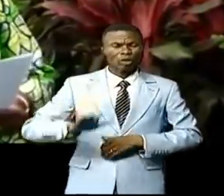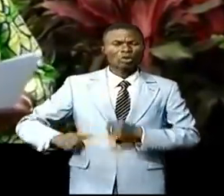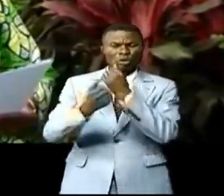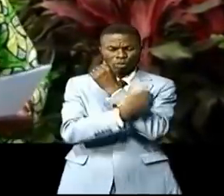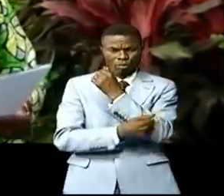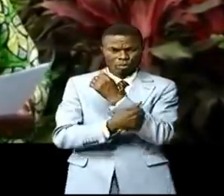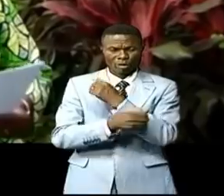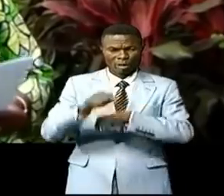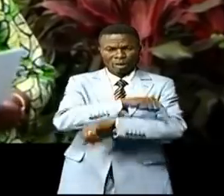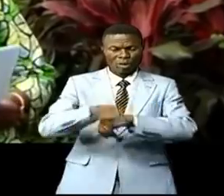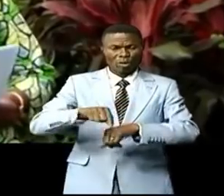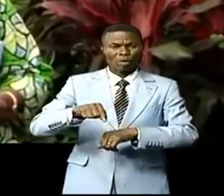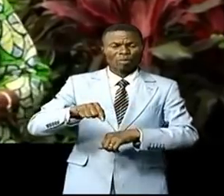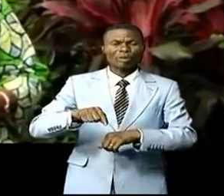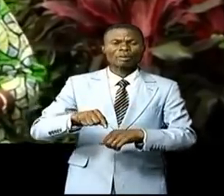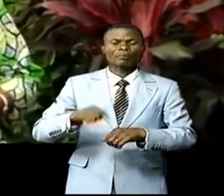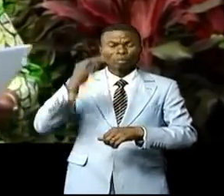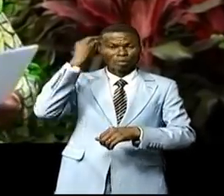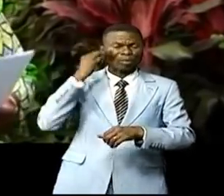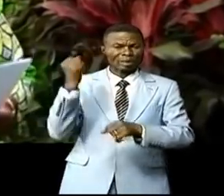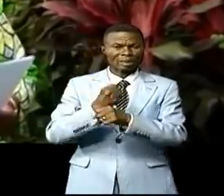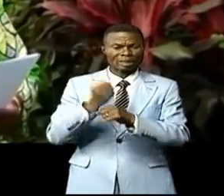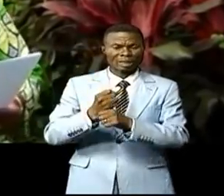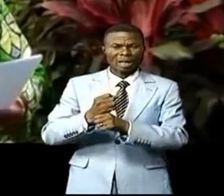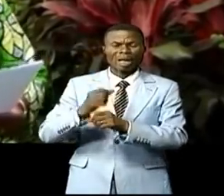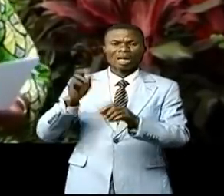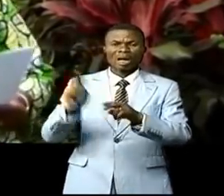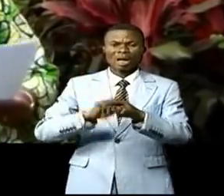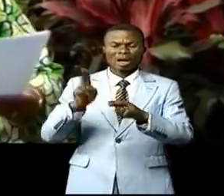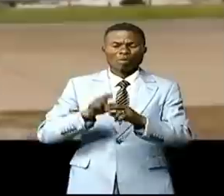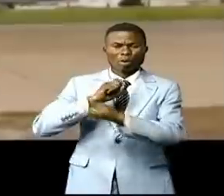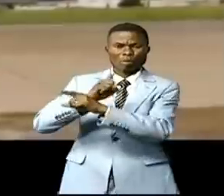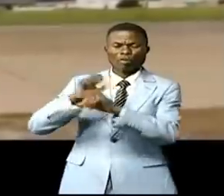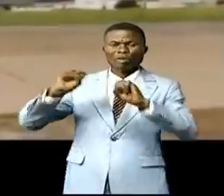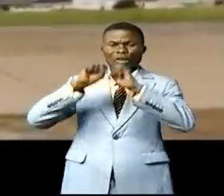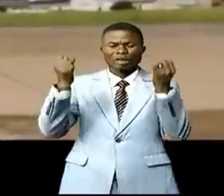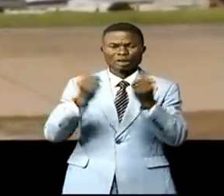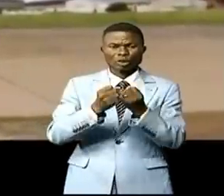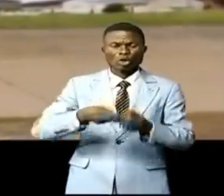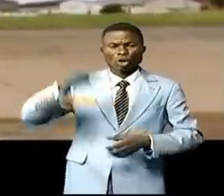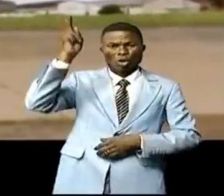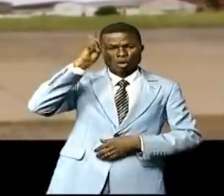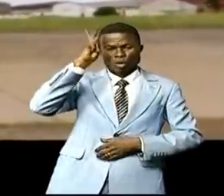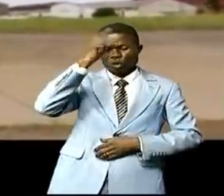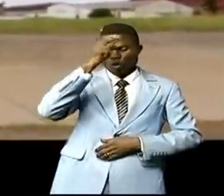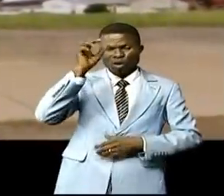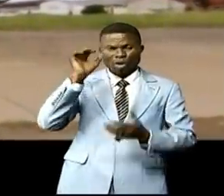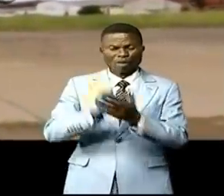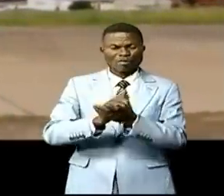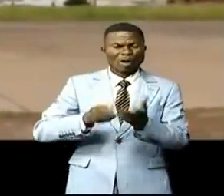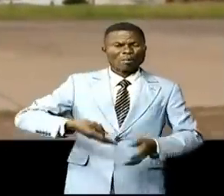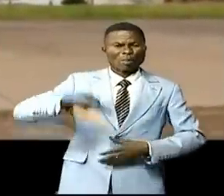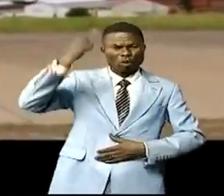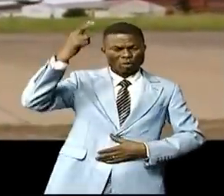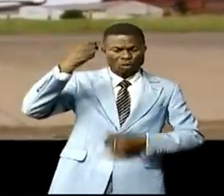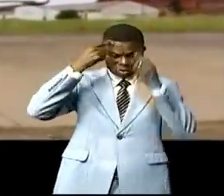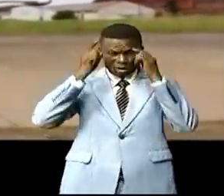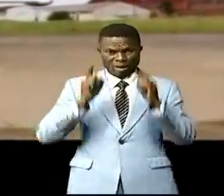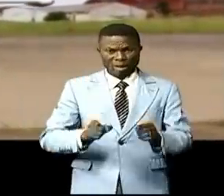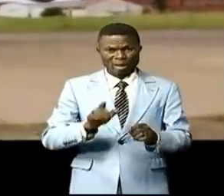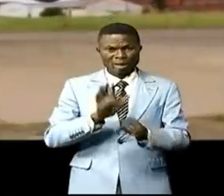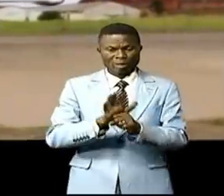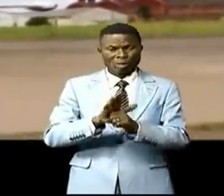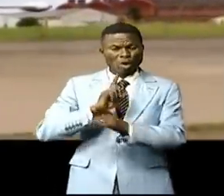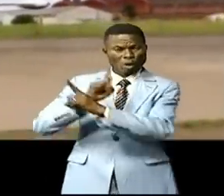au ministère du Travail, Emploi et Prévoyance sociale dans le Haut-Katanga. Cette femme de distinction décide de rentrer dans sa